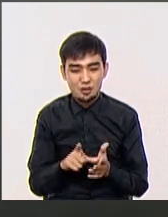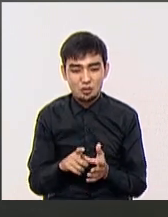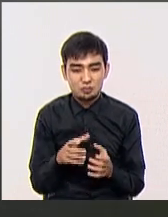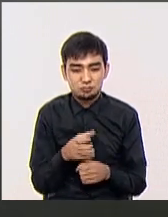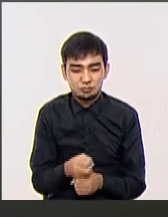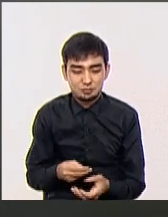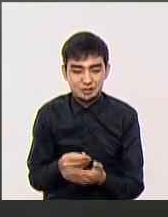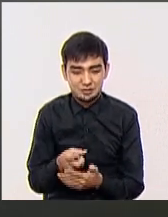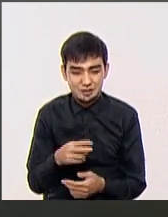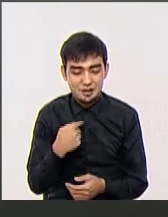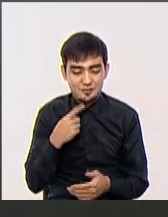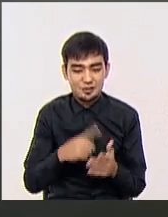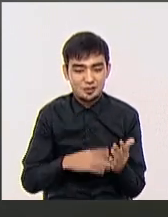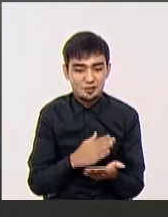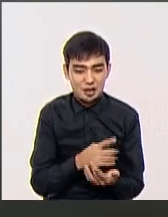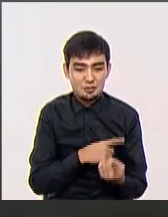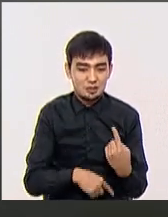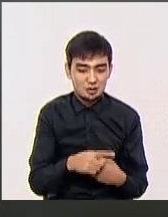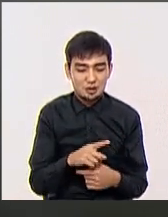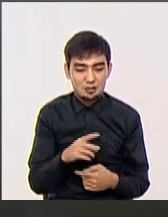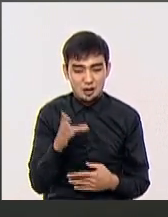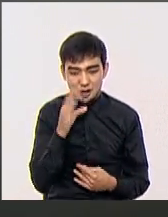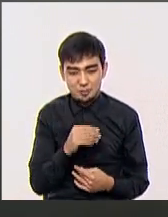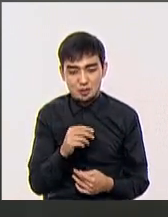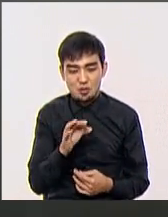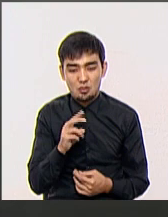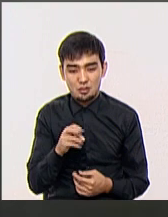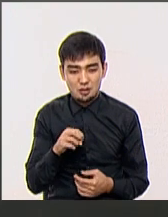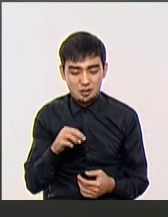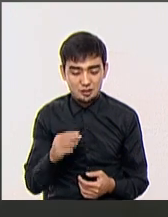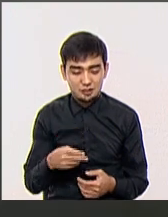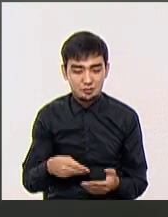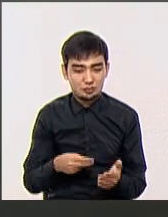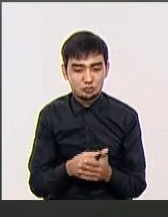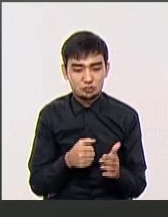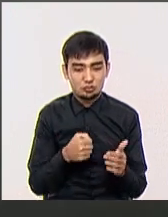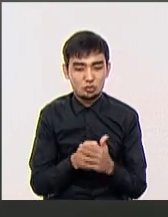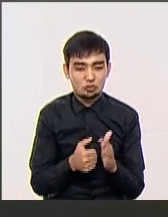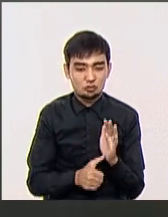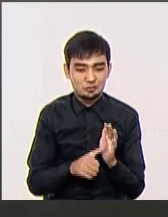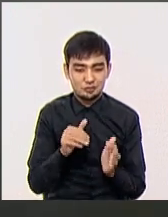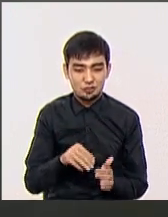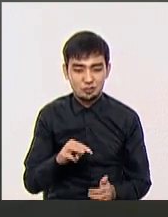поэтому уверен что бизнес сможет поднять оклады до 60000 тенге